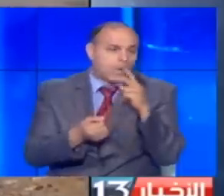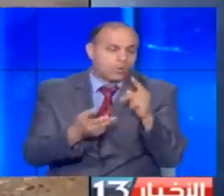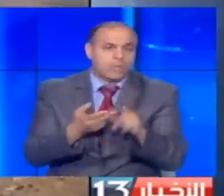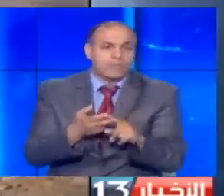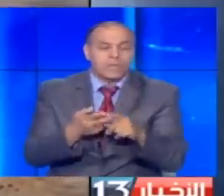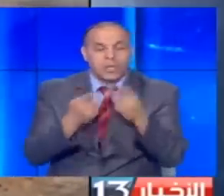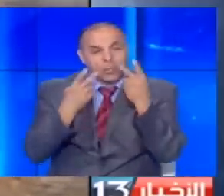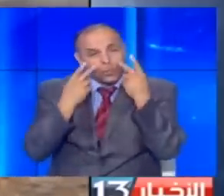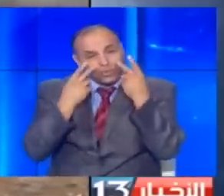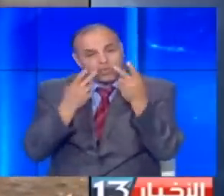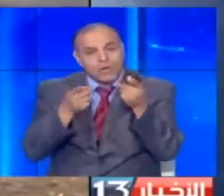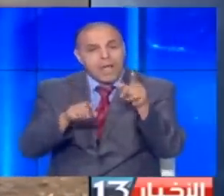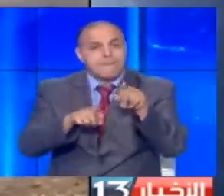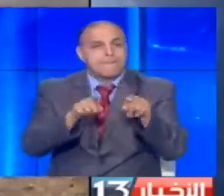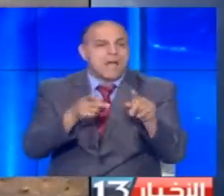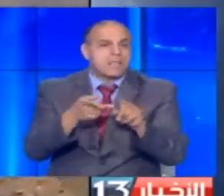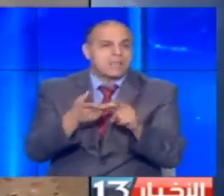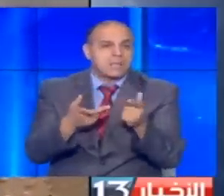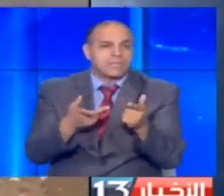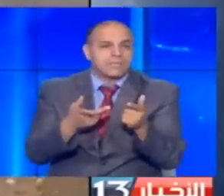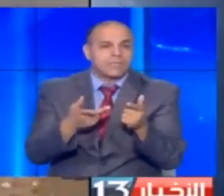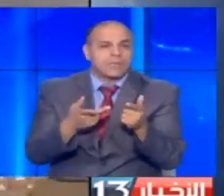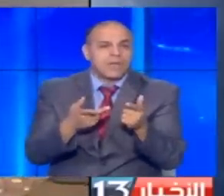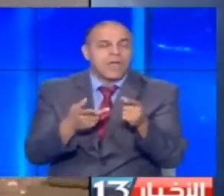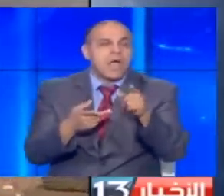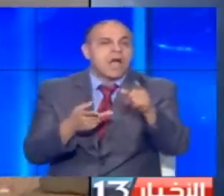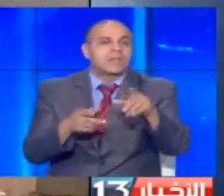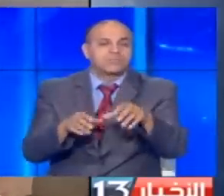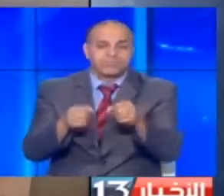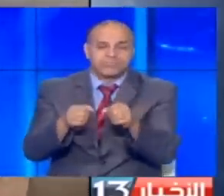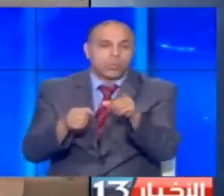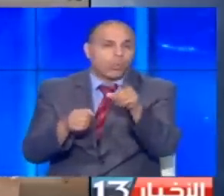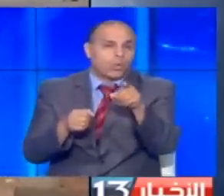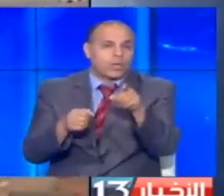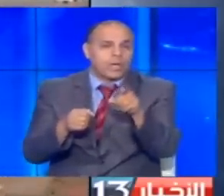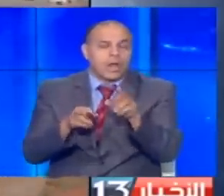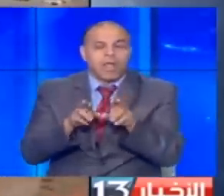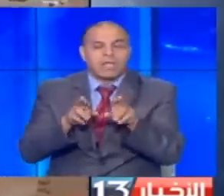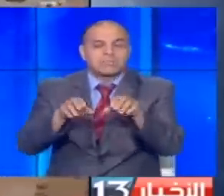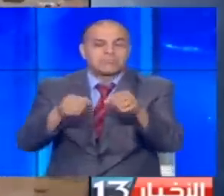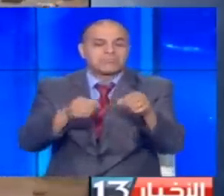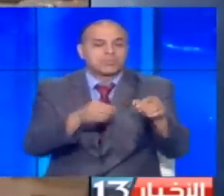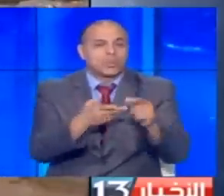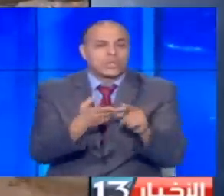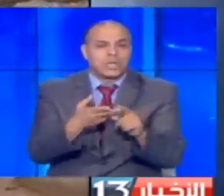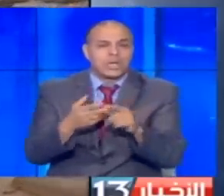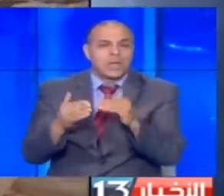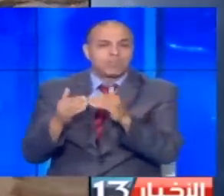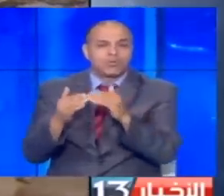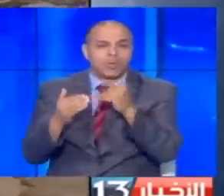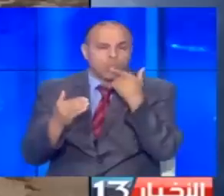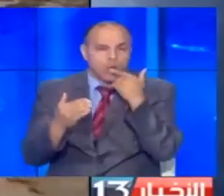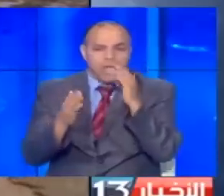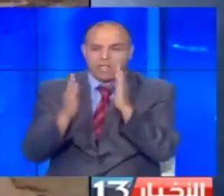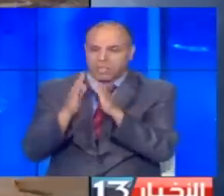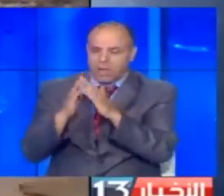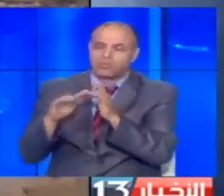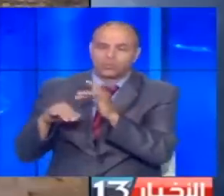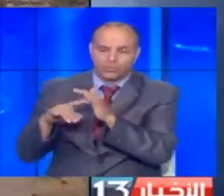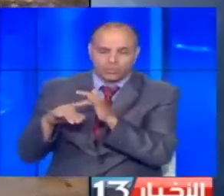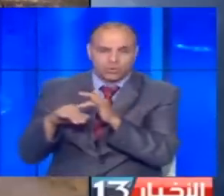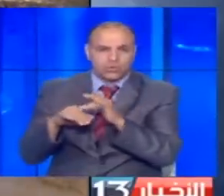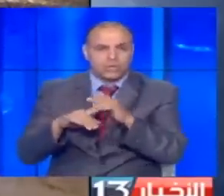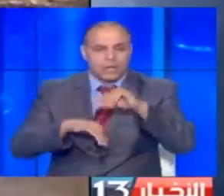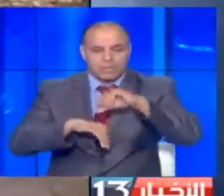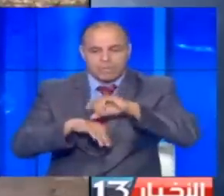لاحظنا كذلك بعض ال الانتصارات على مستوى ال ال الطرقات وكذلك على مستوى المنازل في وسط مدينه